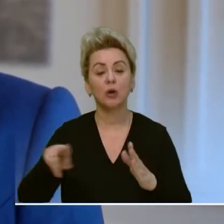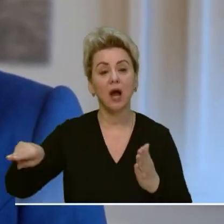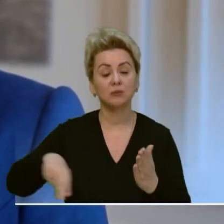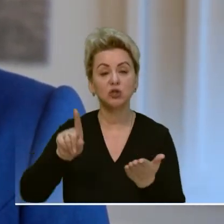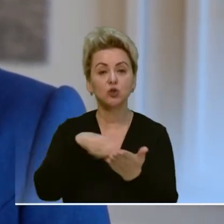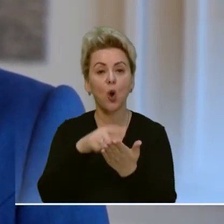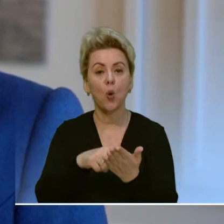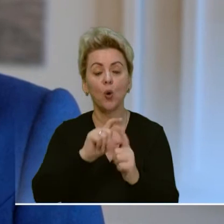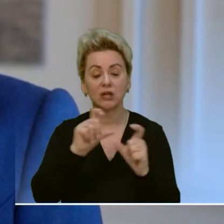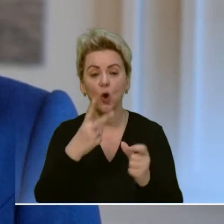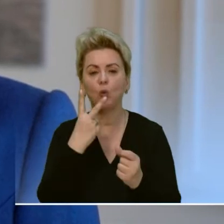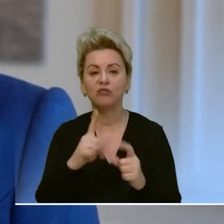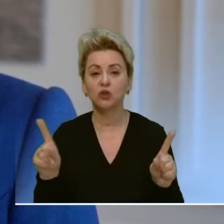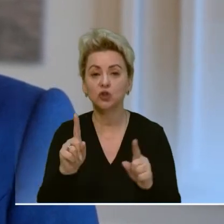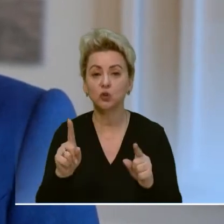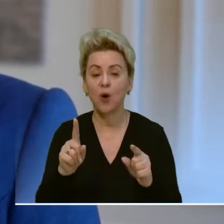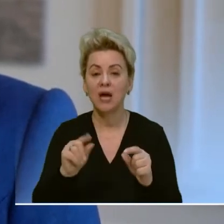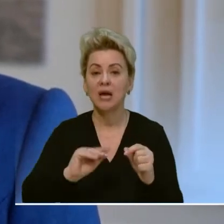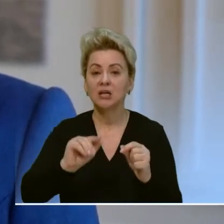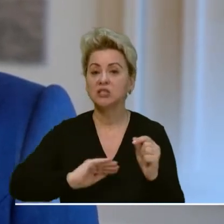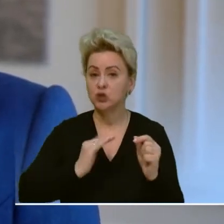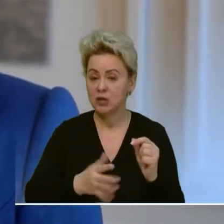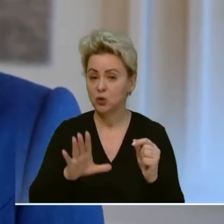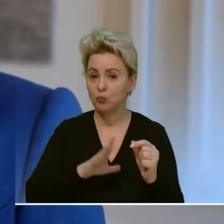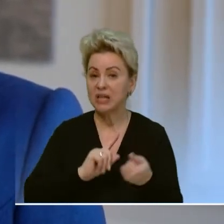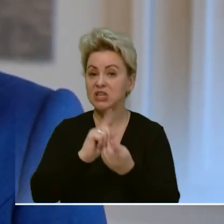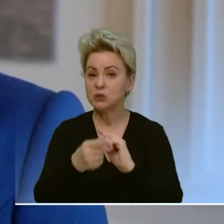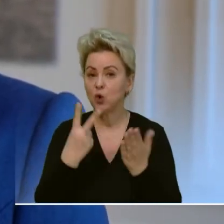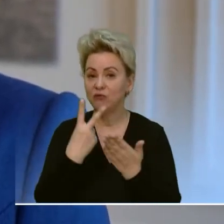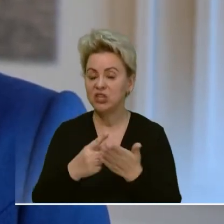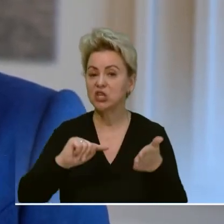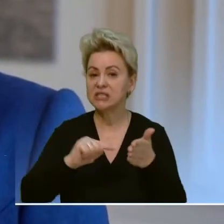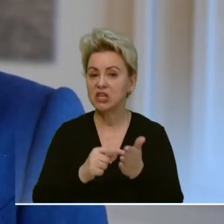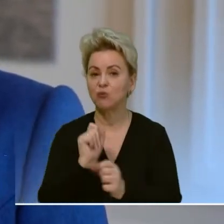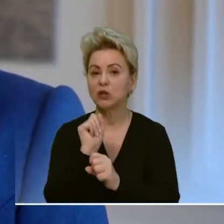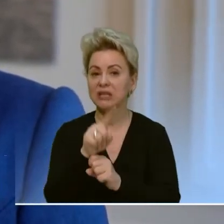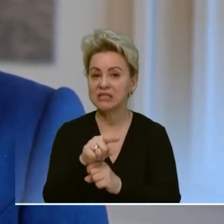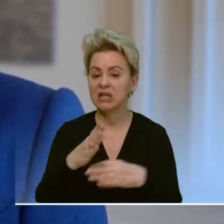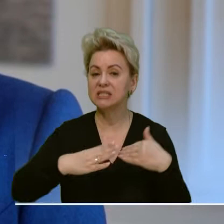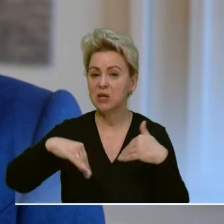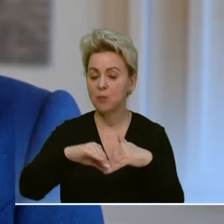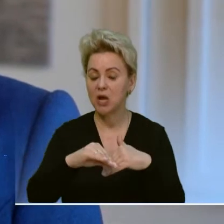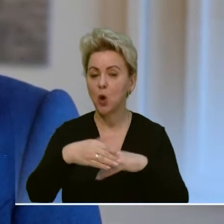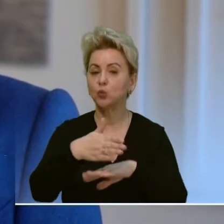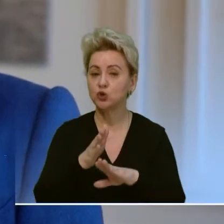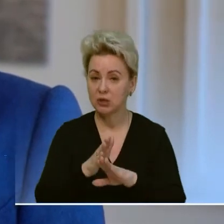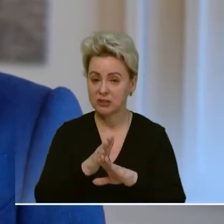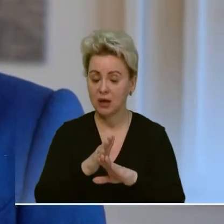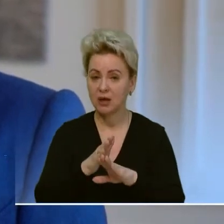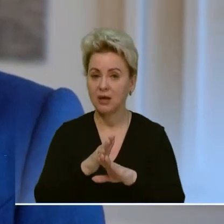администрация города увидела, что инвесторам был изменен вид целевого назначения земельного